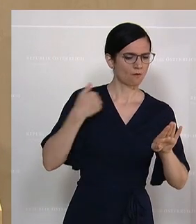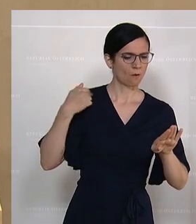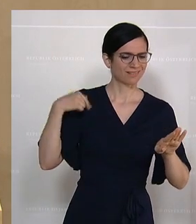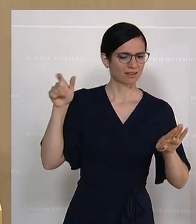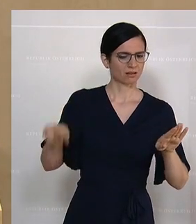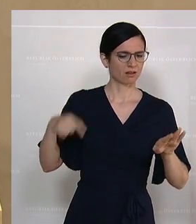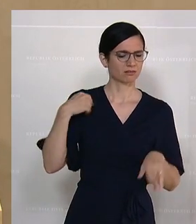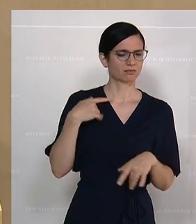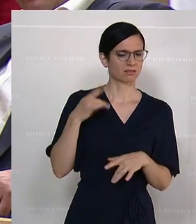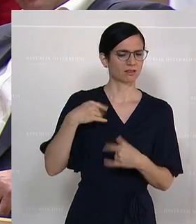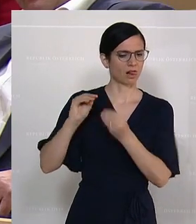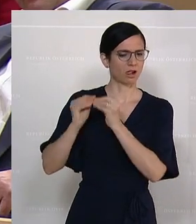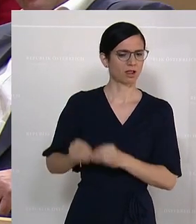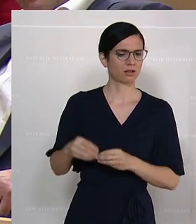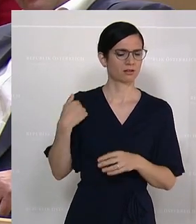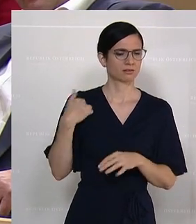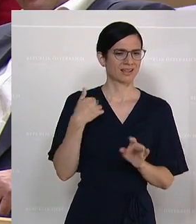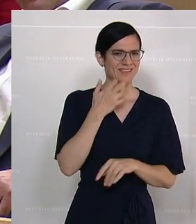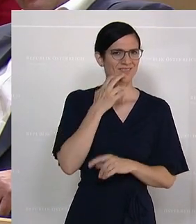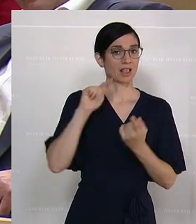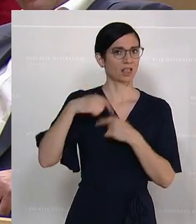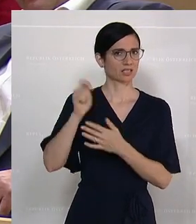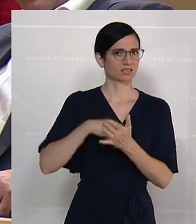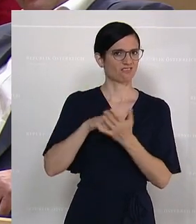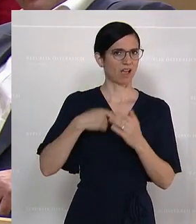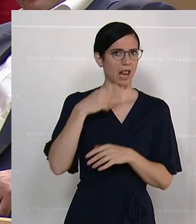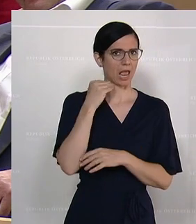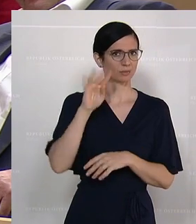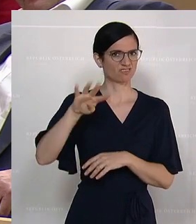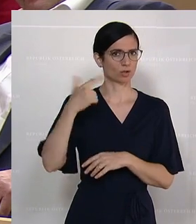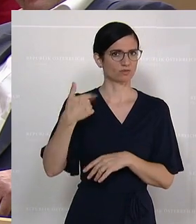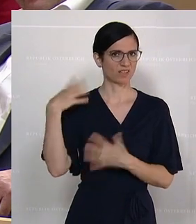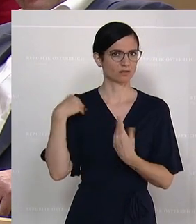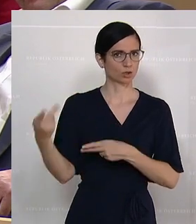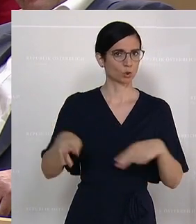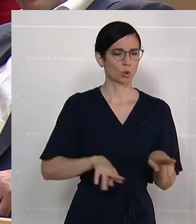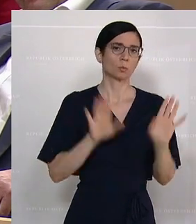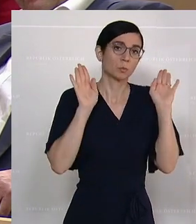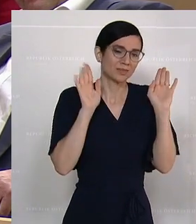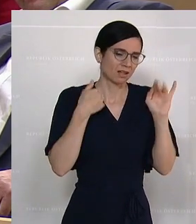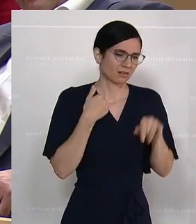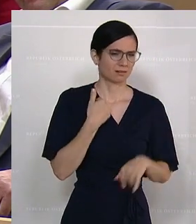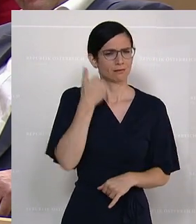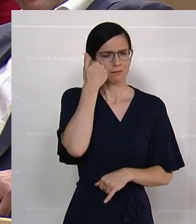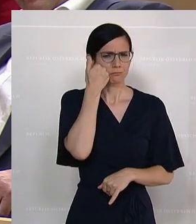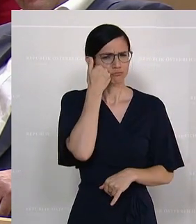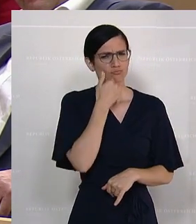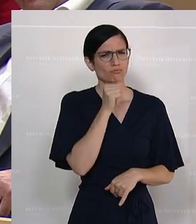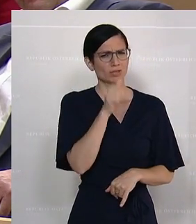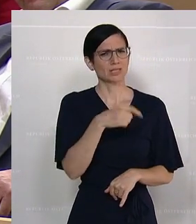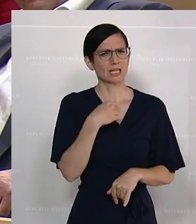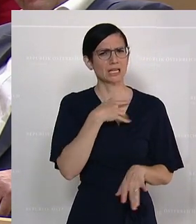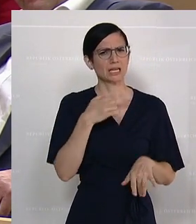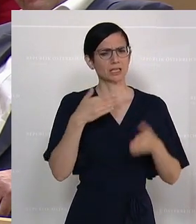runde basteln und eventuell bei den nächsten wahlen im herbst 24 anzutreten also sollten sie nicht das was in der